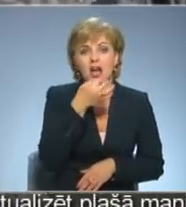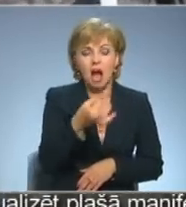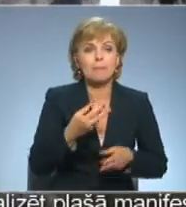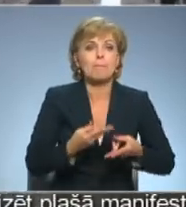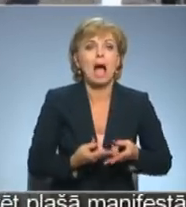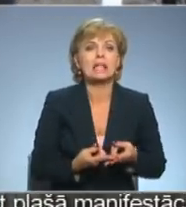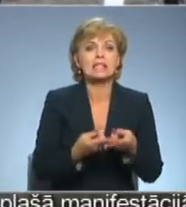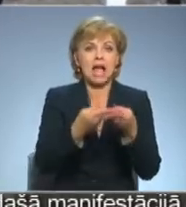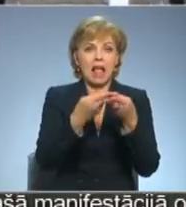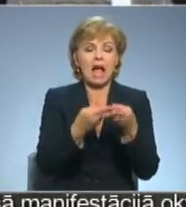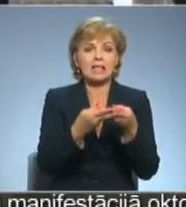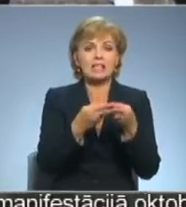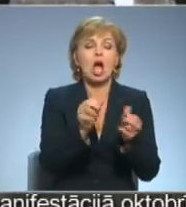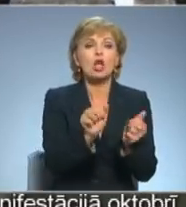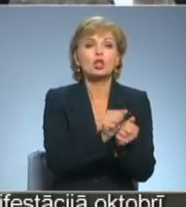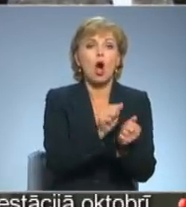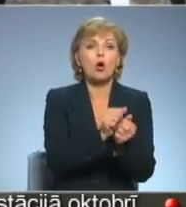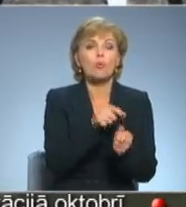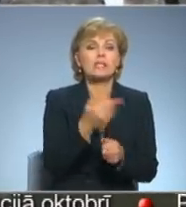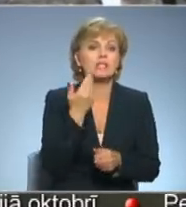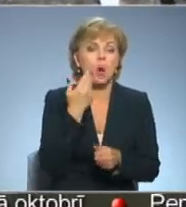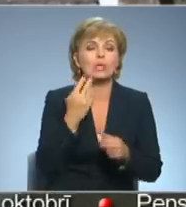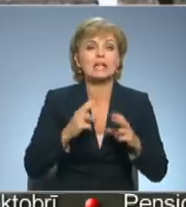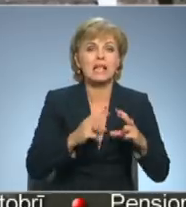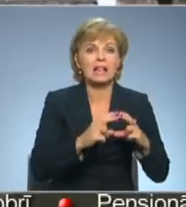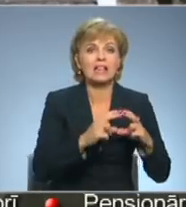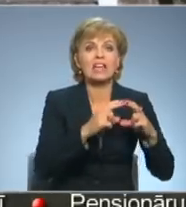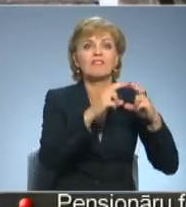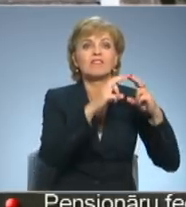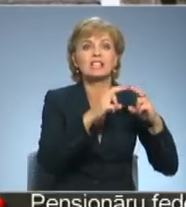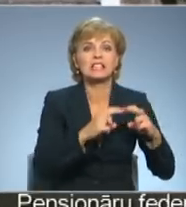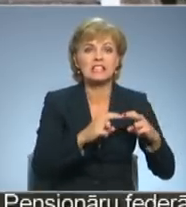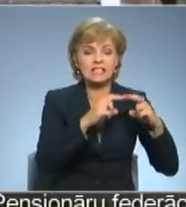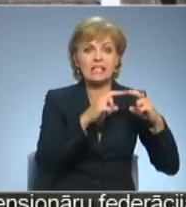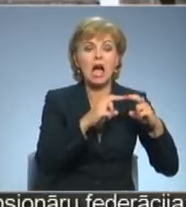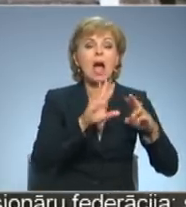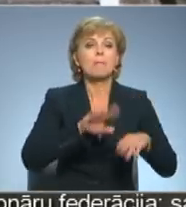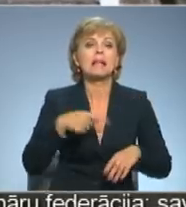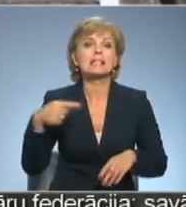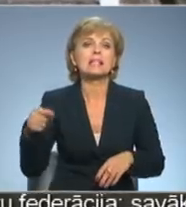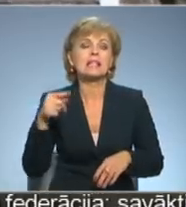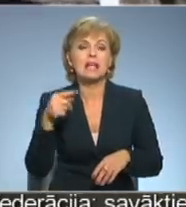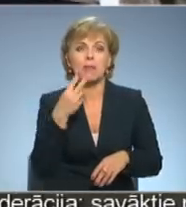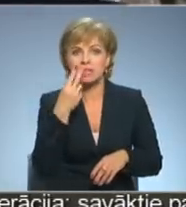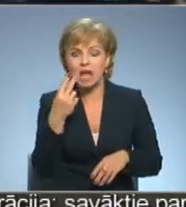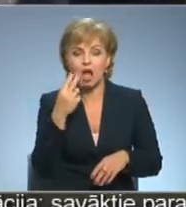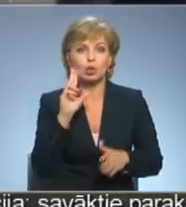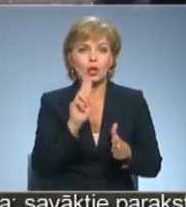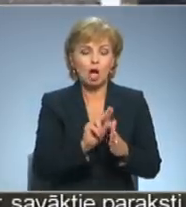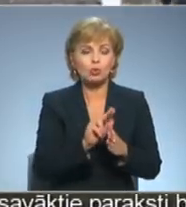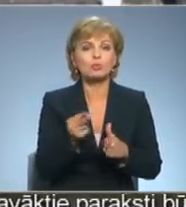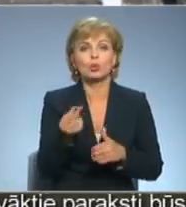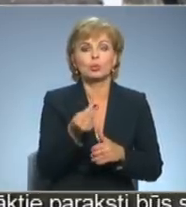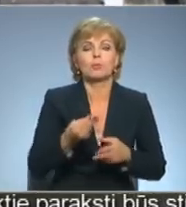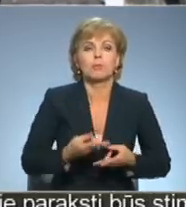gan dokumentācijā viņš ir nosaukts kā lifts, bet pēc citiem datiem skatoties, tad viņš ir